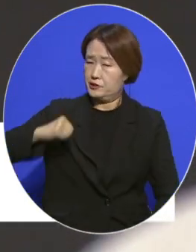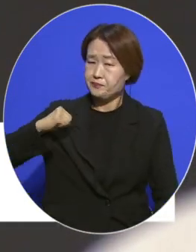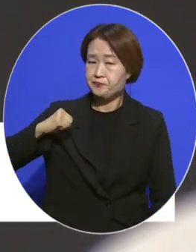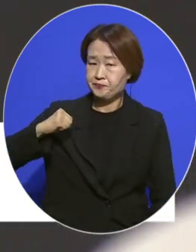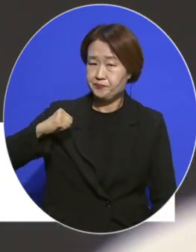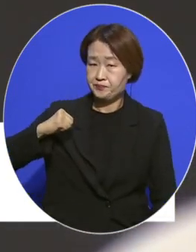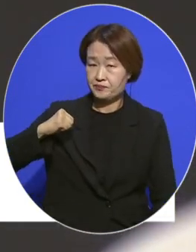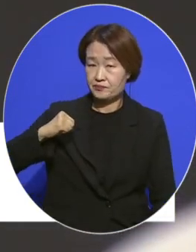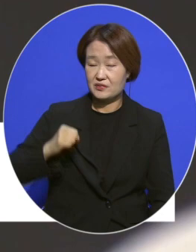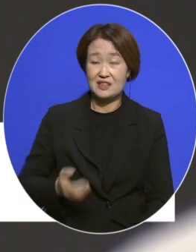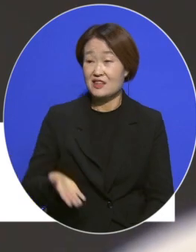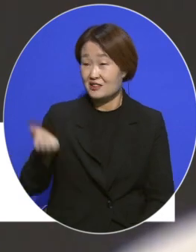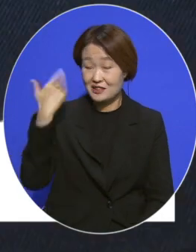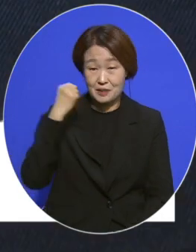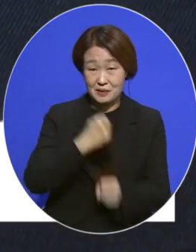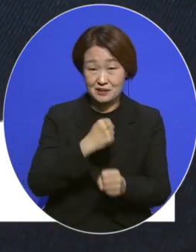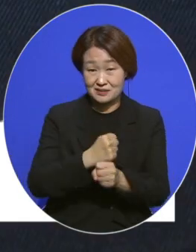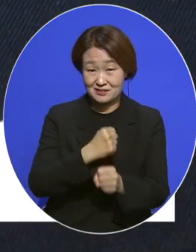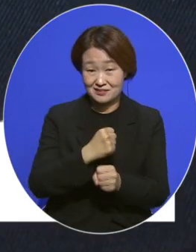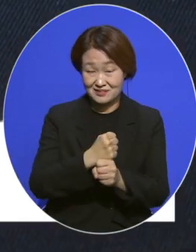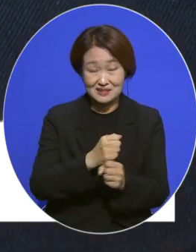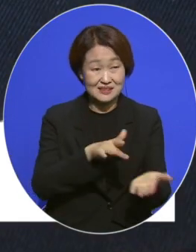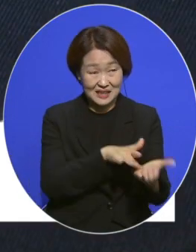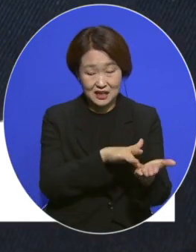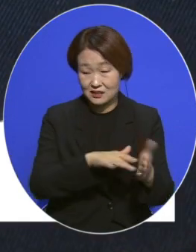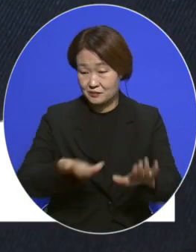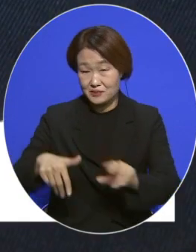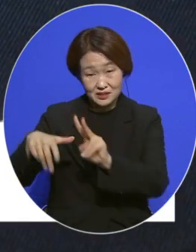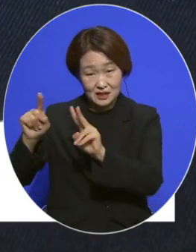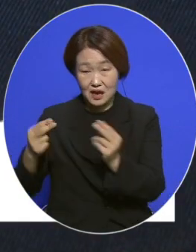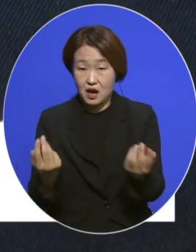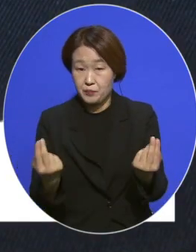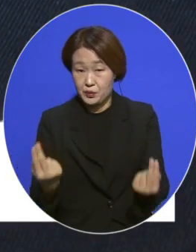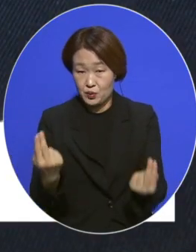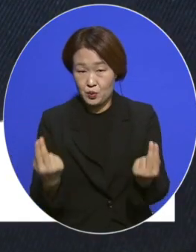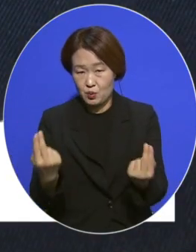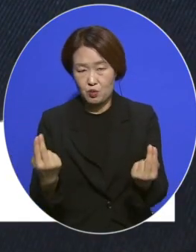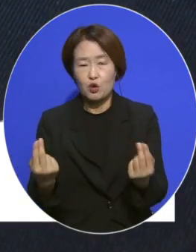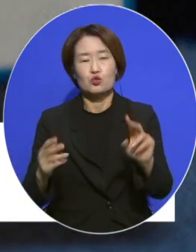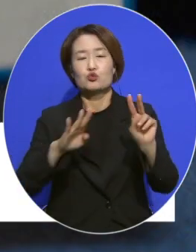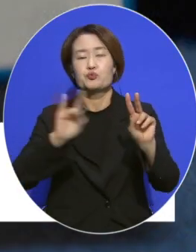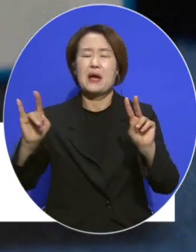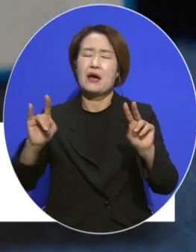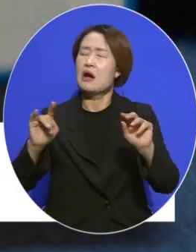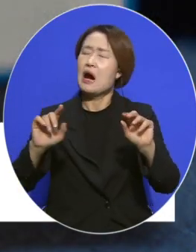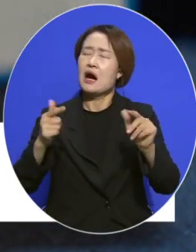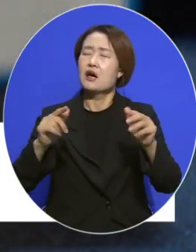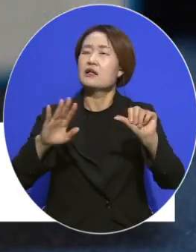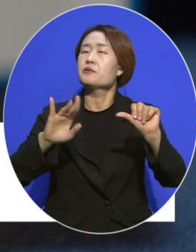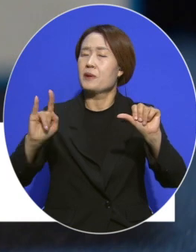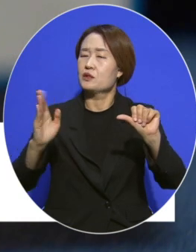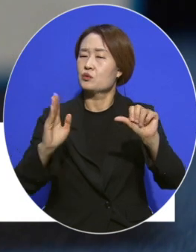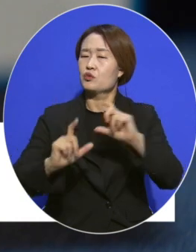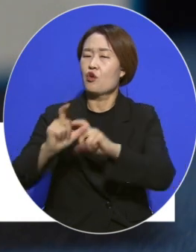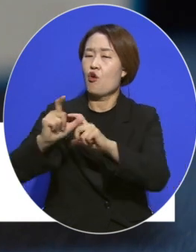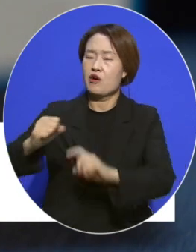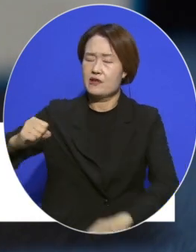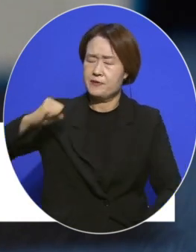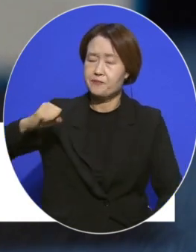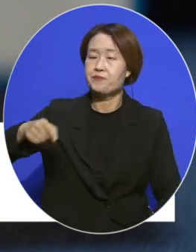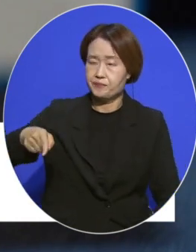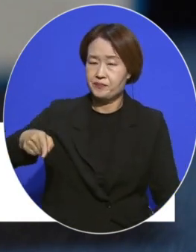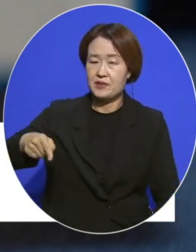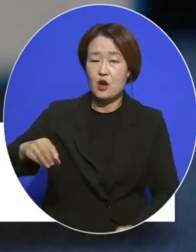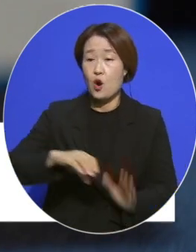기존 백신보다 바이러스를 무력화하는 중화항체 생성량이 2배에서 5배 많고 오미크론 감염